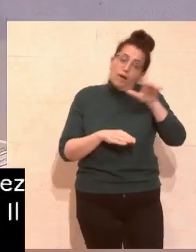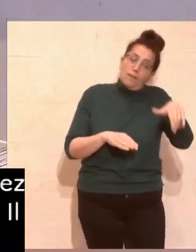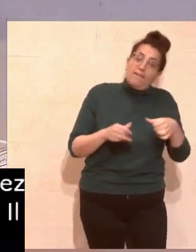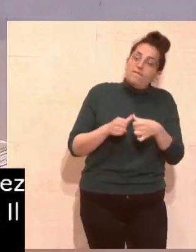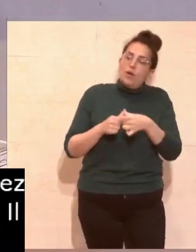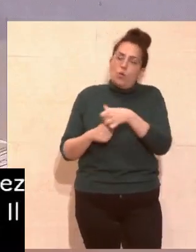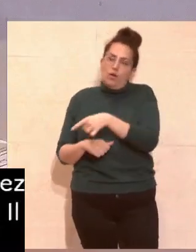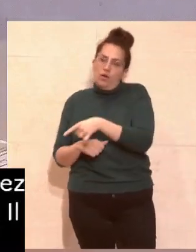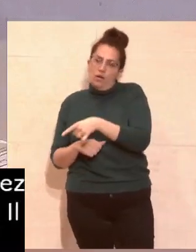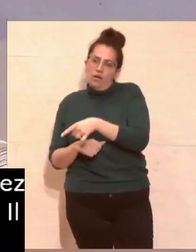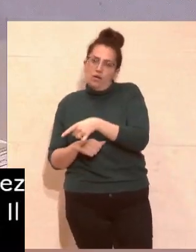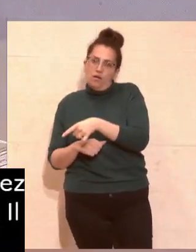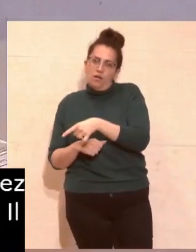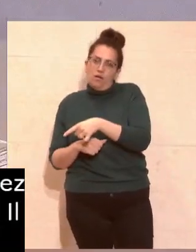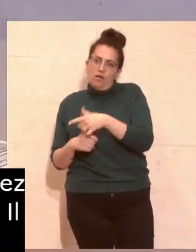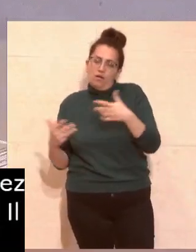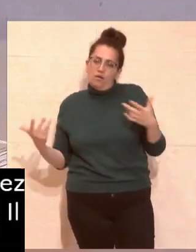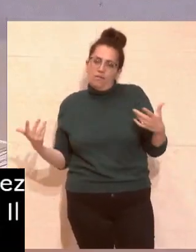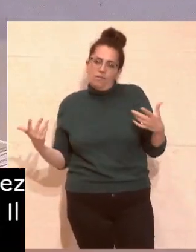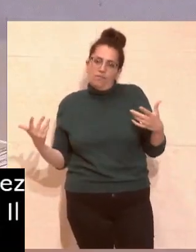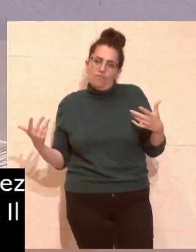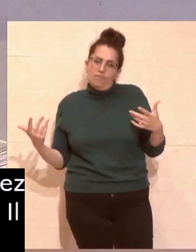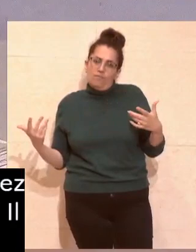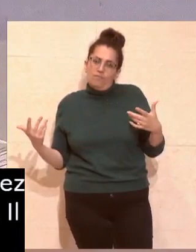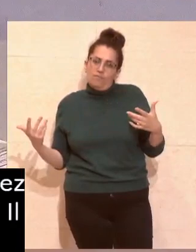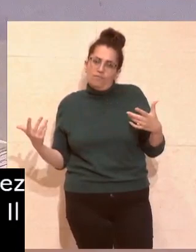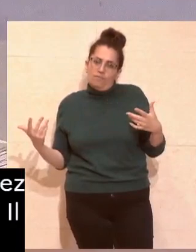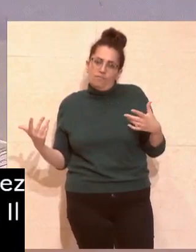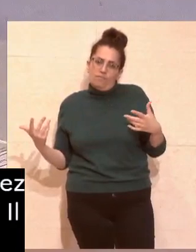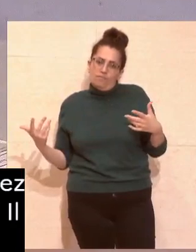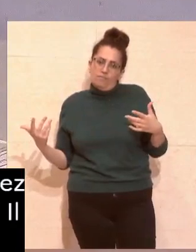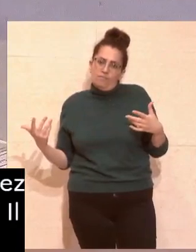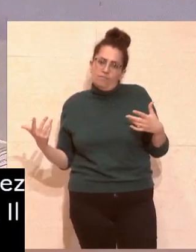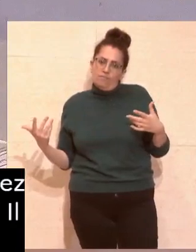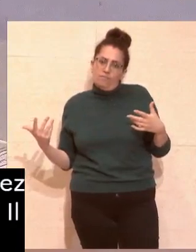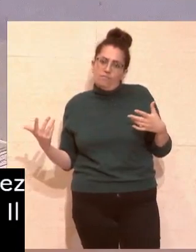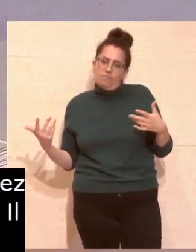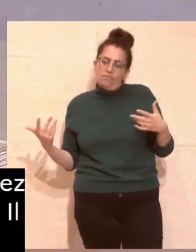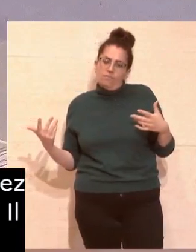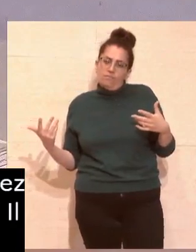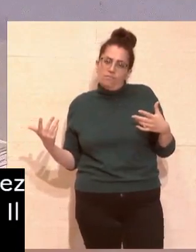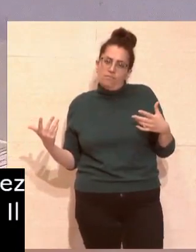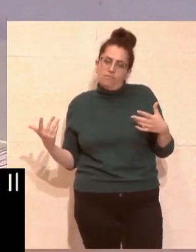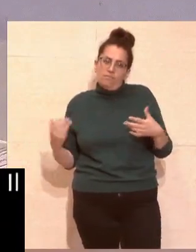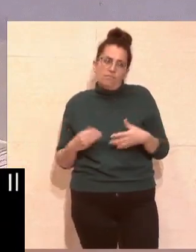regarder qu'est-ce qui est au niveau du dodo. Là, Alors, après...